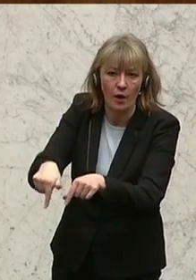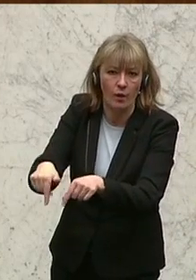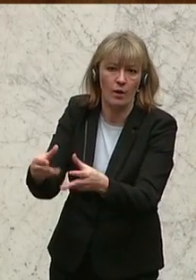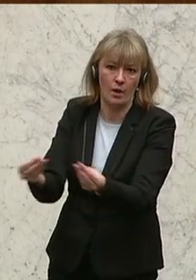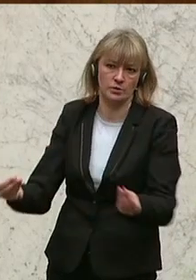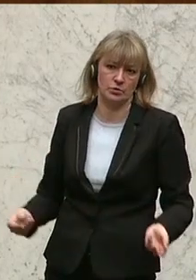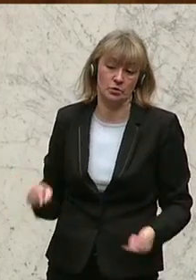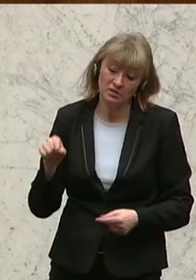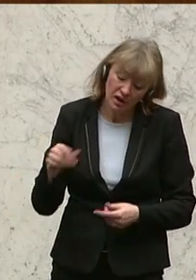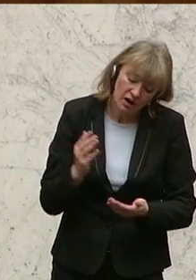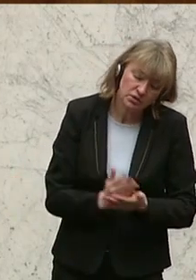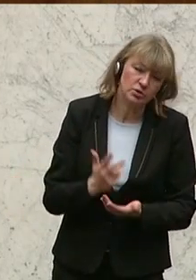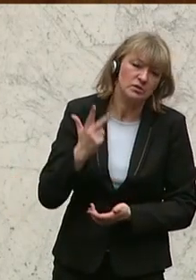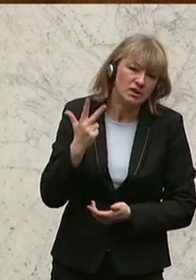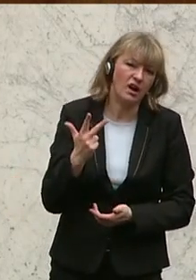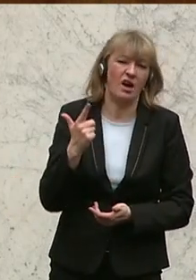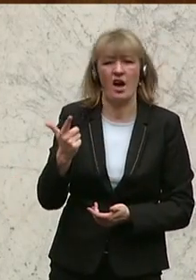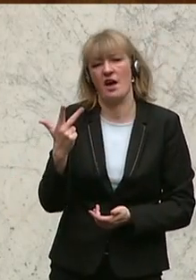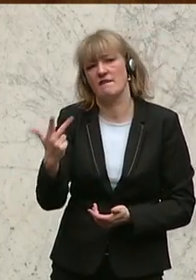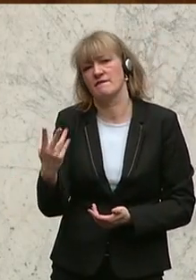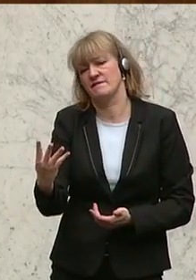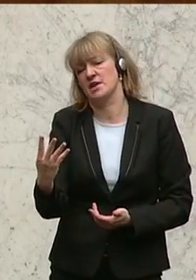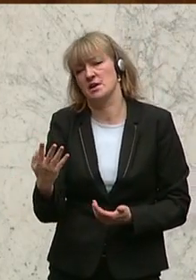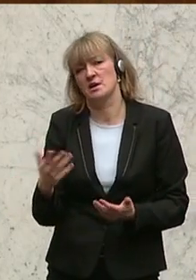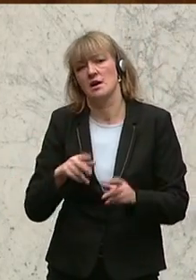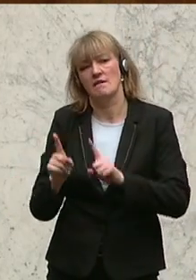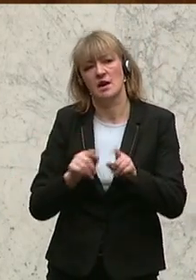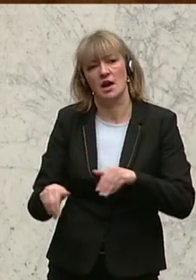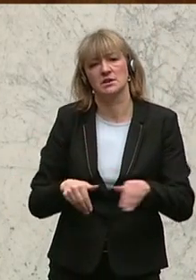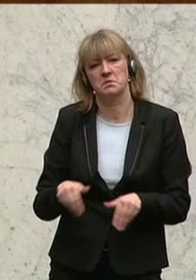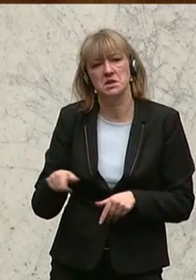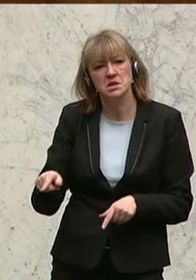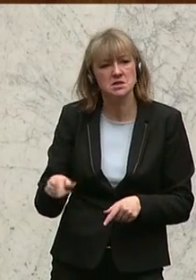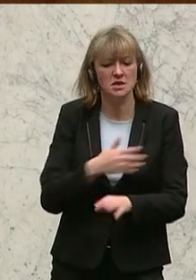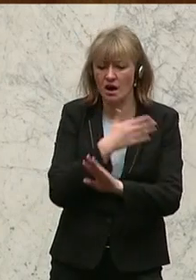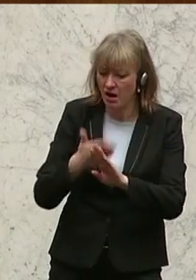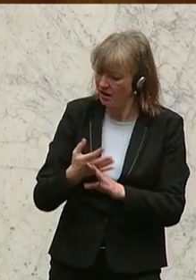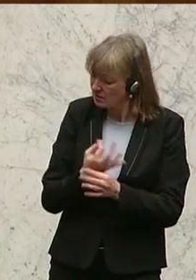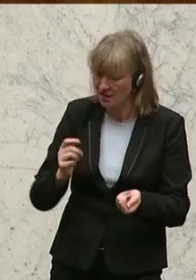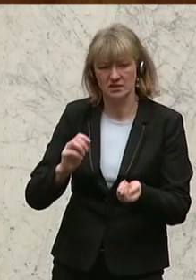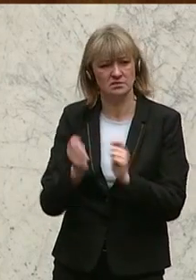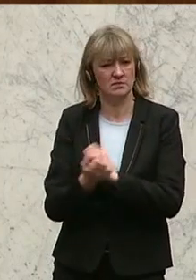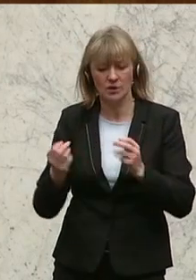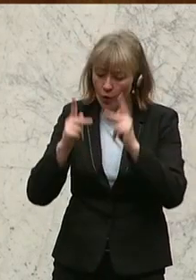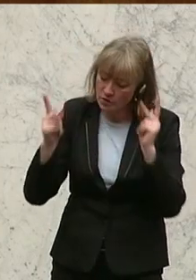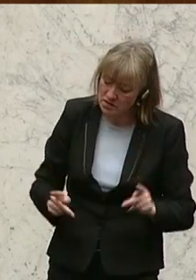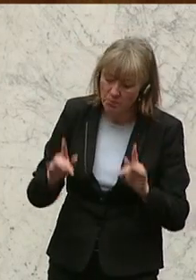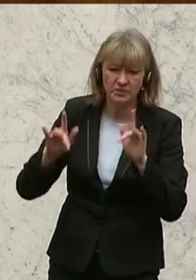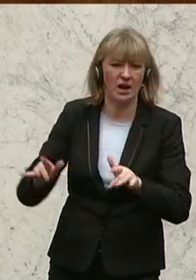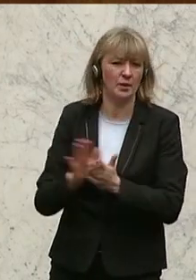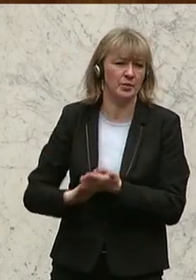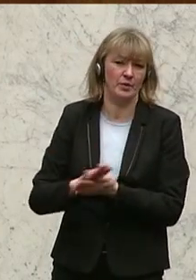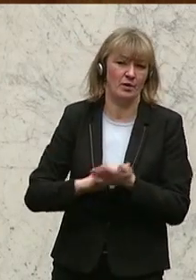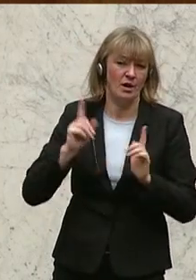ist seit 3 oder 4 Verkehrsministern nichts am Denken, nichts am Konzept erstellen, da ist nichts. Und sogar die